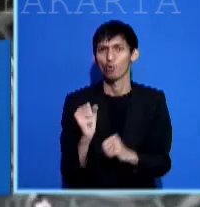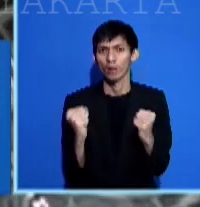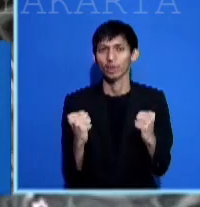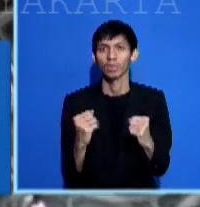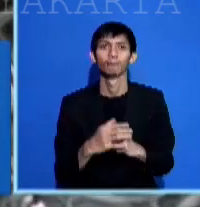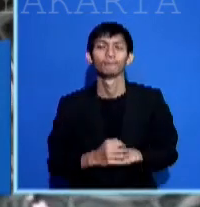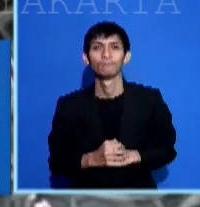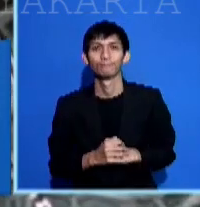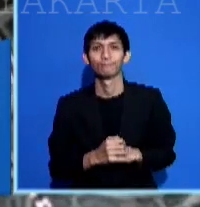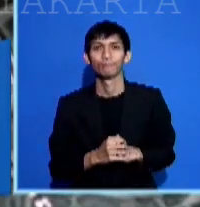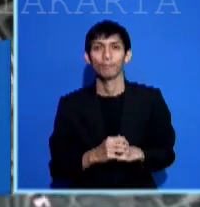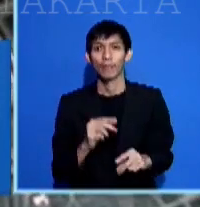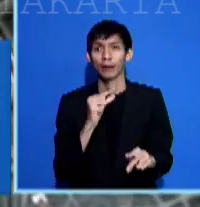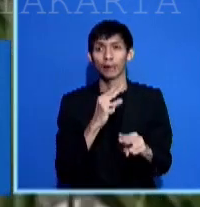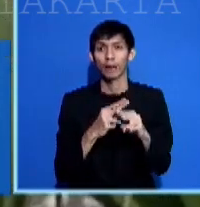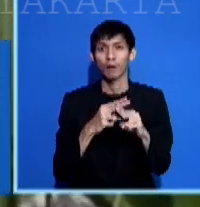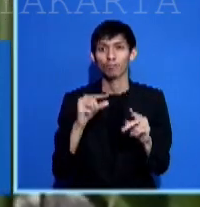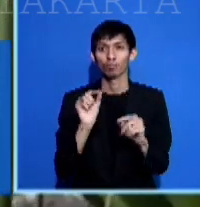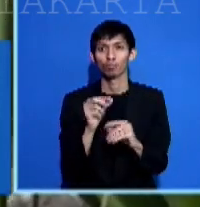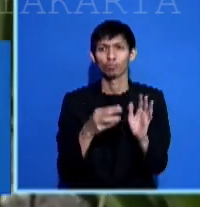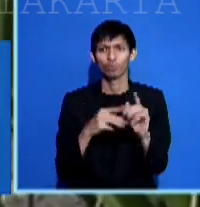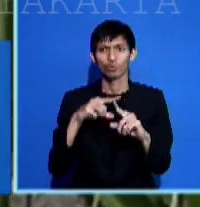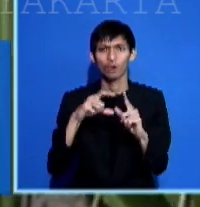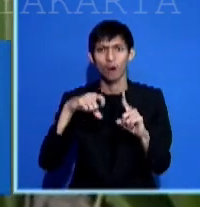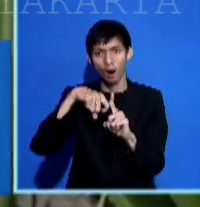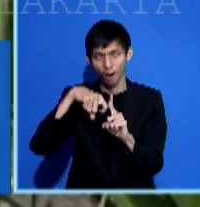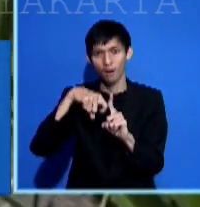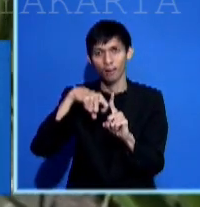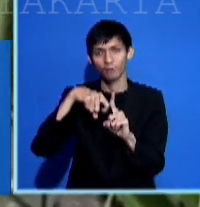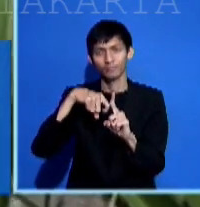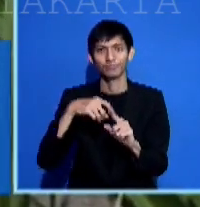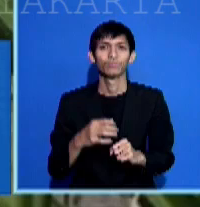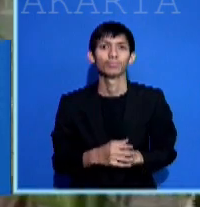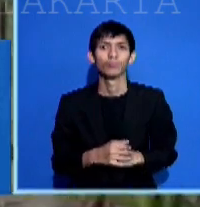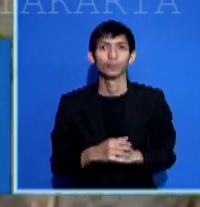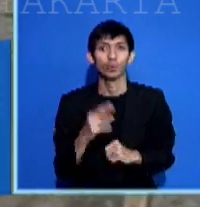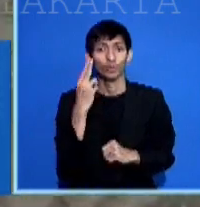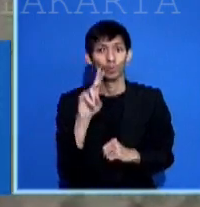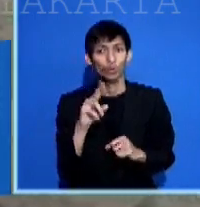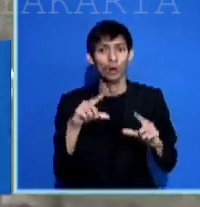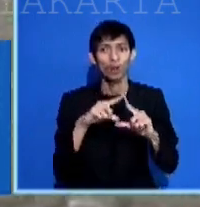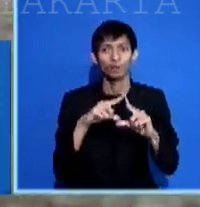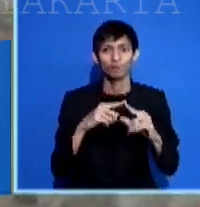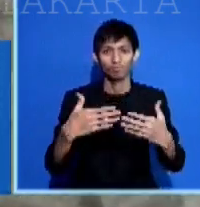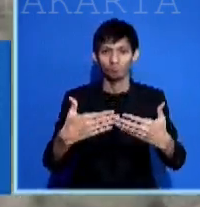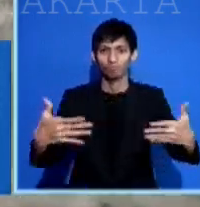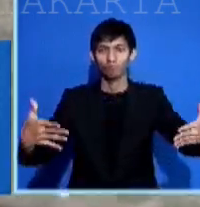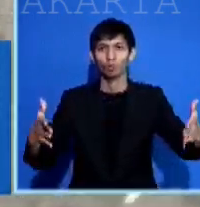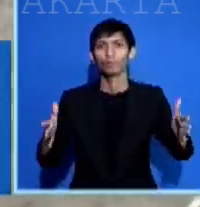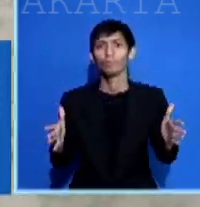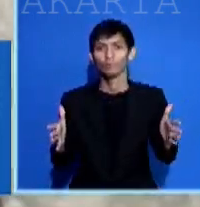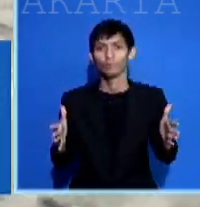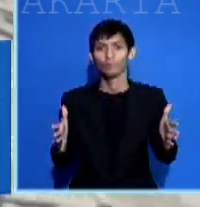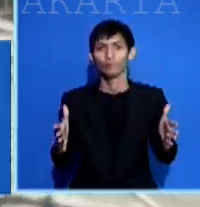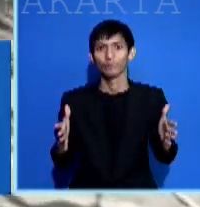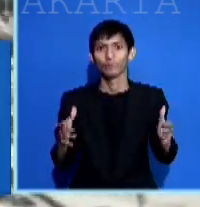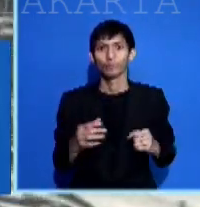dipun sebatak Menik Ugi asring dipunadosaken minangka SR Kang damel ruangan utawi sentong gond